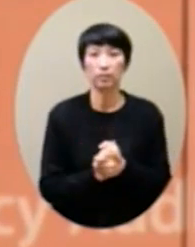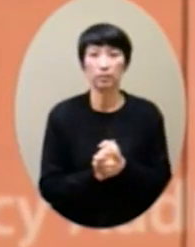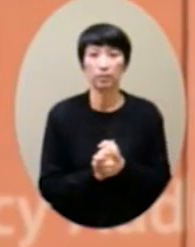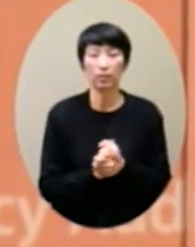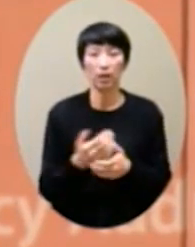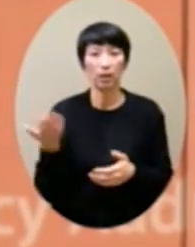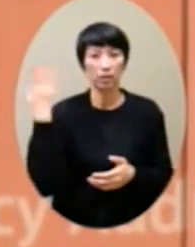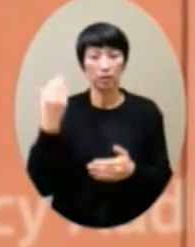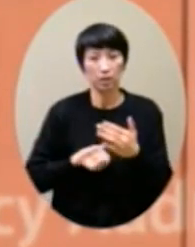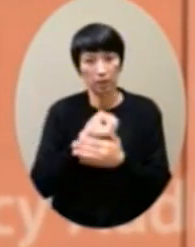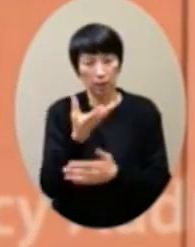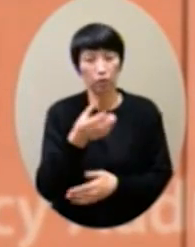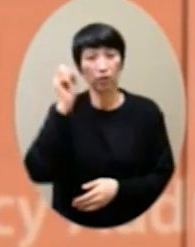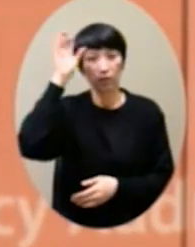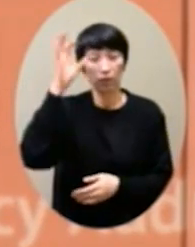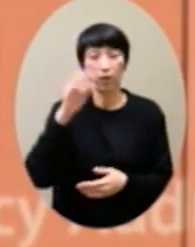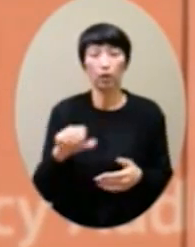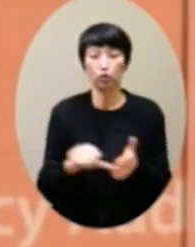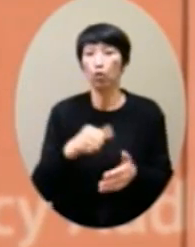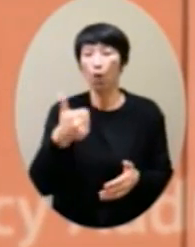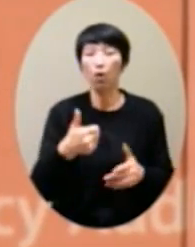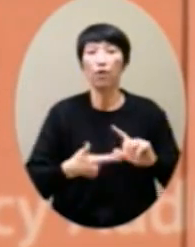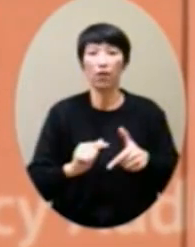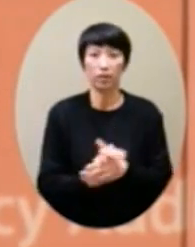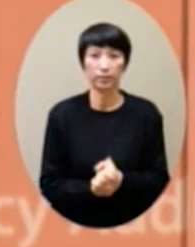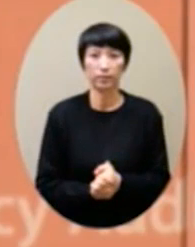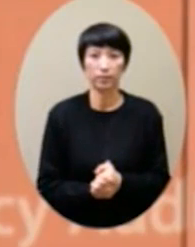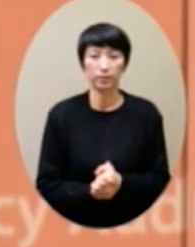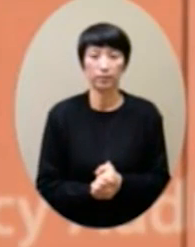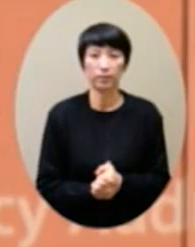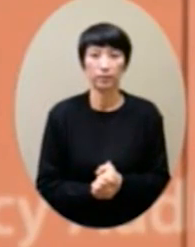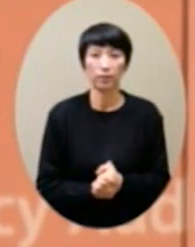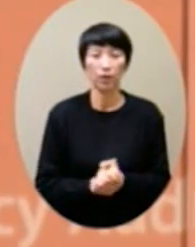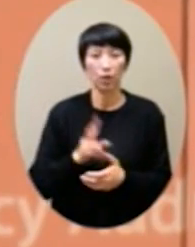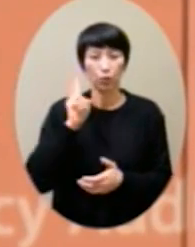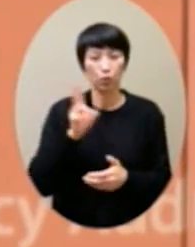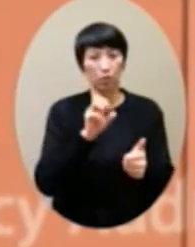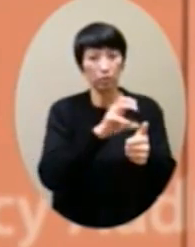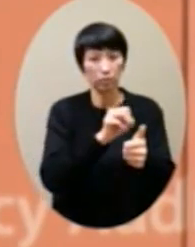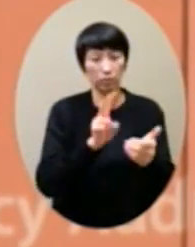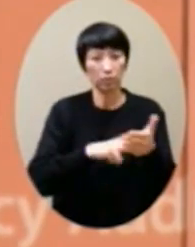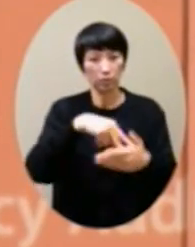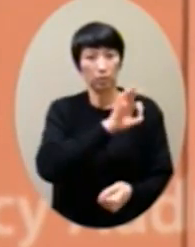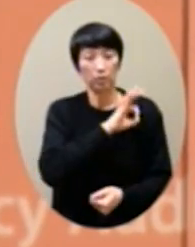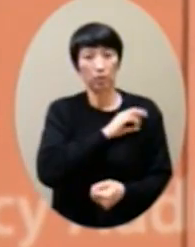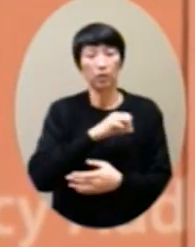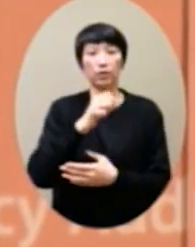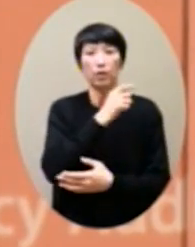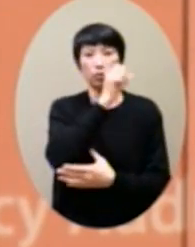当时提出嚟嗰个方案系一个最好嘅方案。如果我哋能够说服到立法会嘅话咧，通过